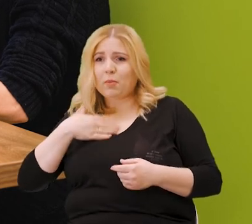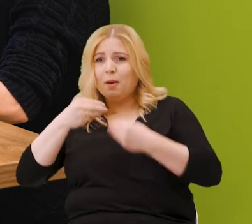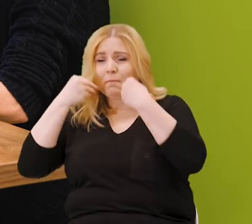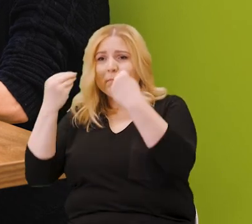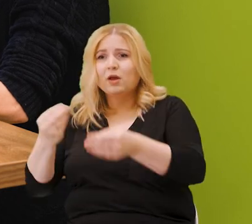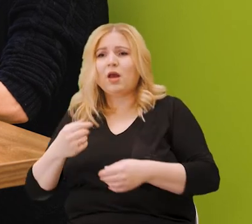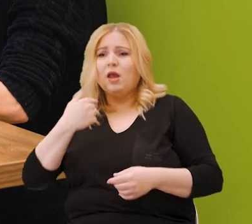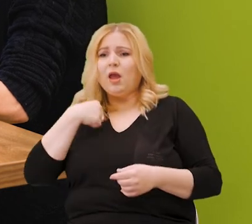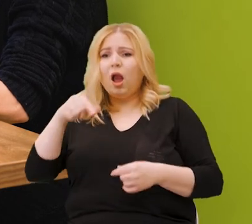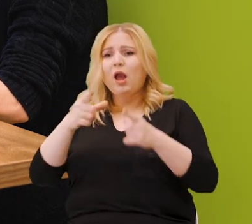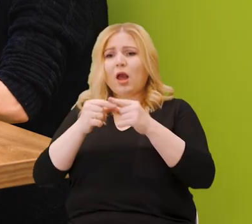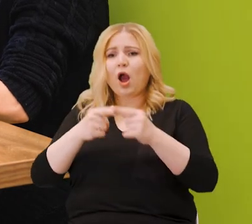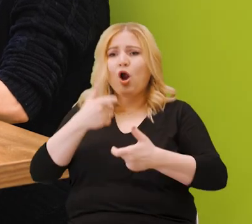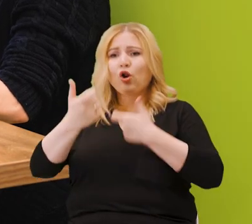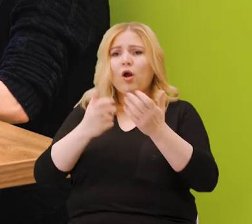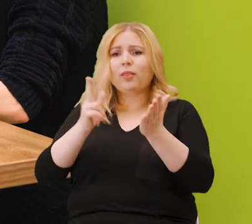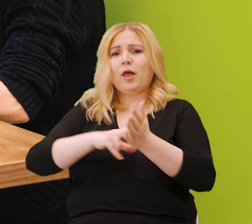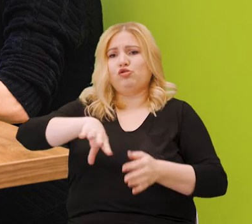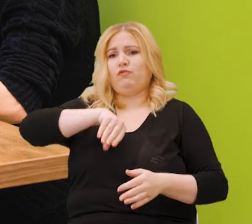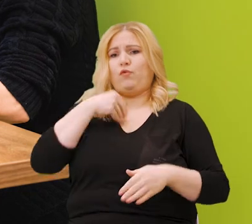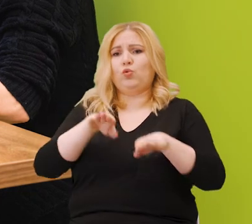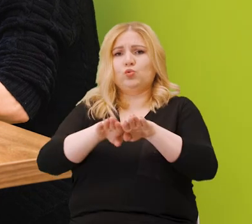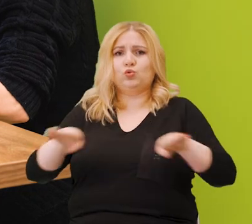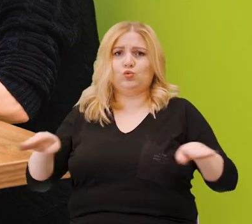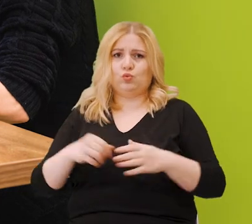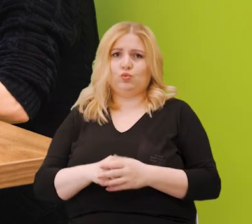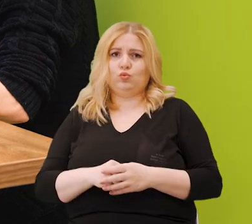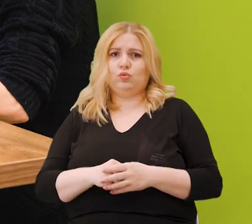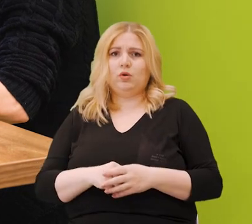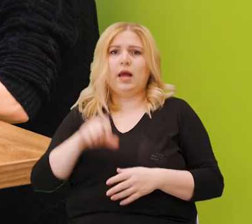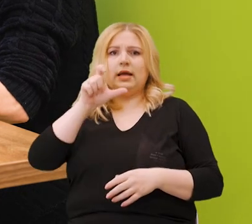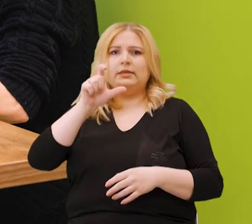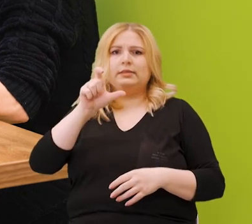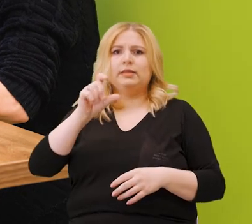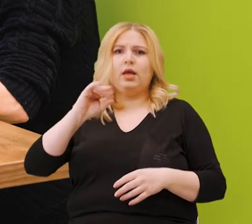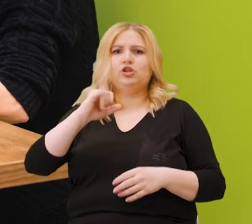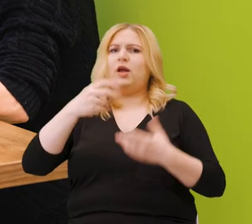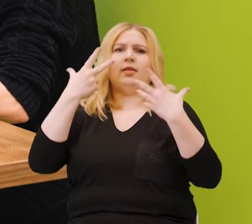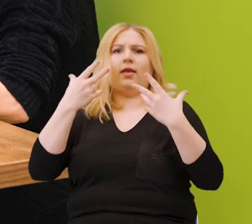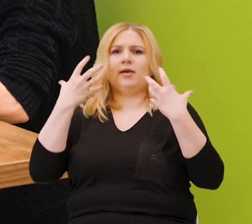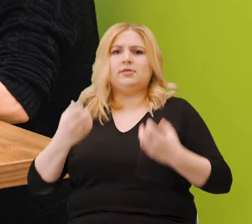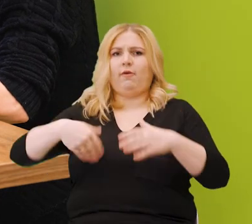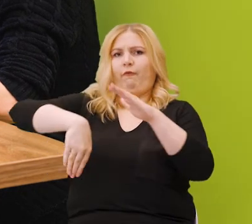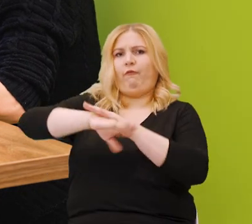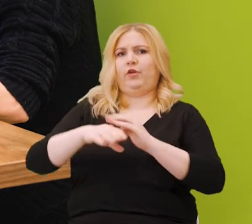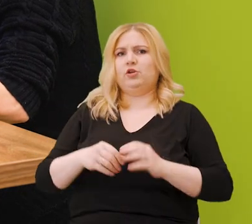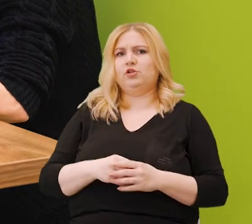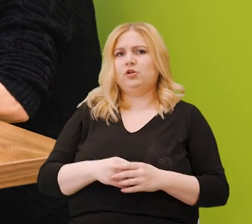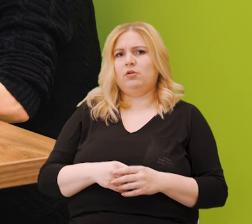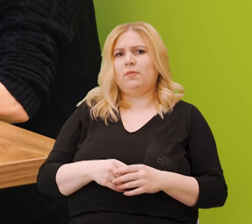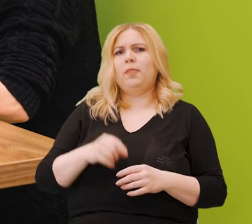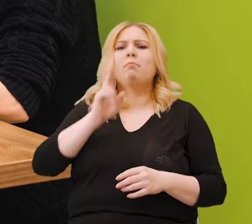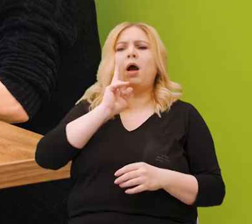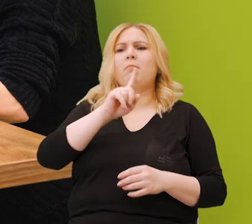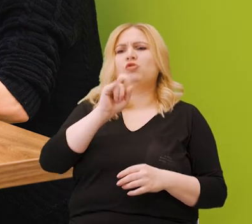Przecież ja to zrobiłem na świąteczny stół. Cesia nie chce wyjść. Danka nie rezygnowała. No to